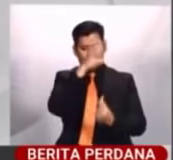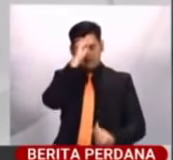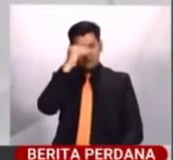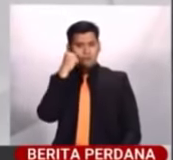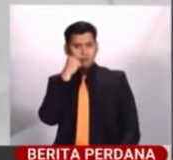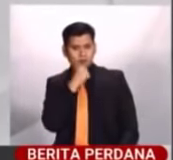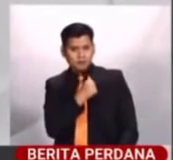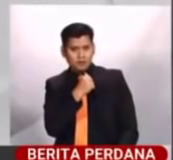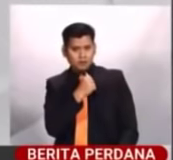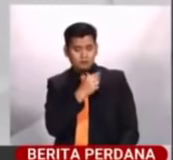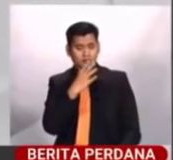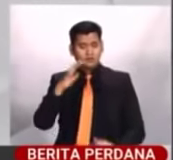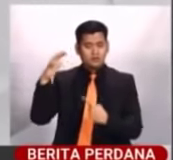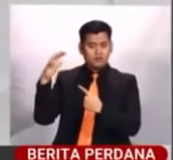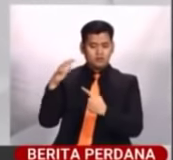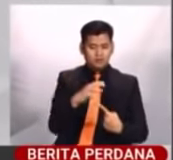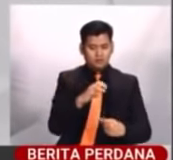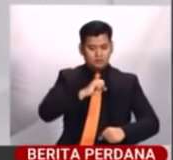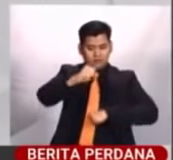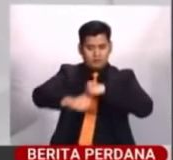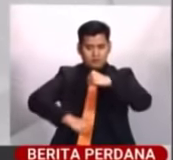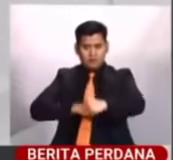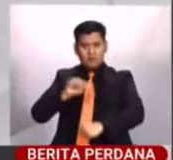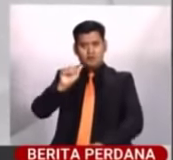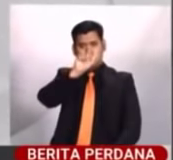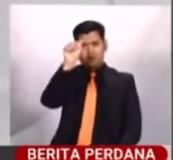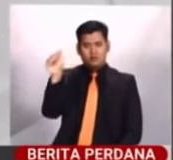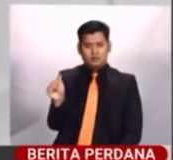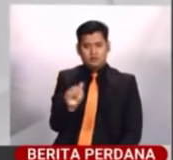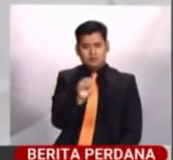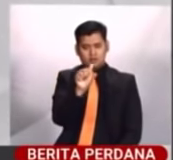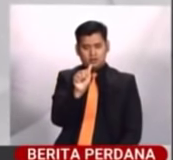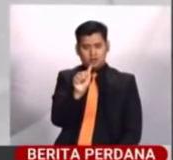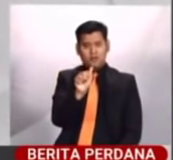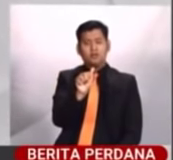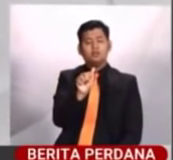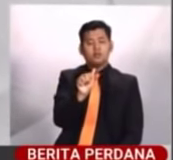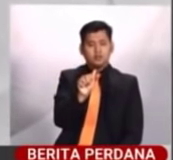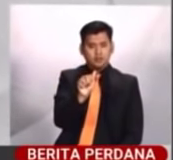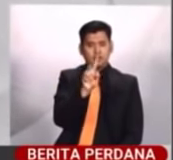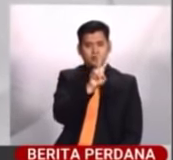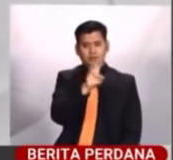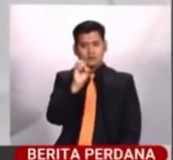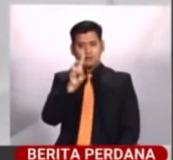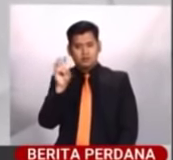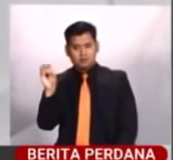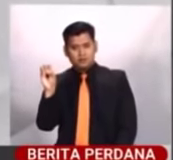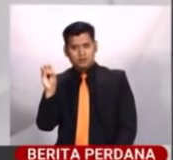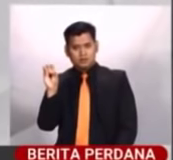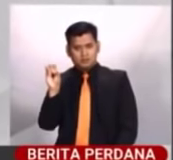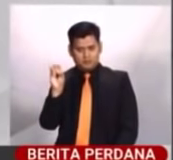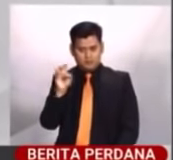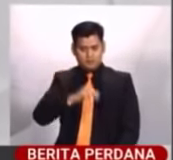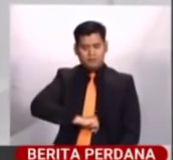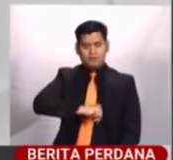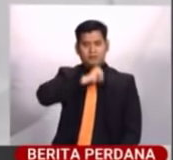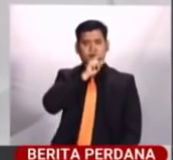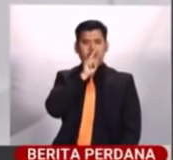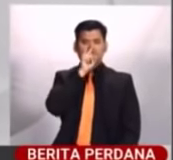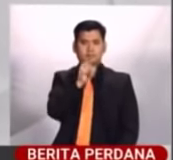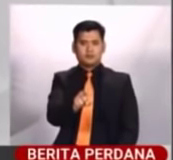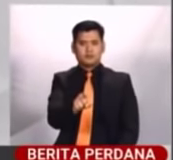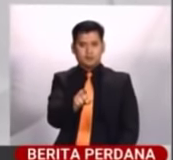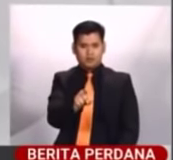wanita dalam kejohanan berpasukan Asia 2020 di Manila disifatkan sebagai membanggakan.